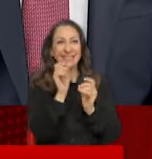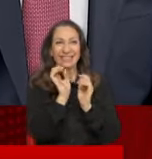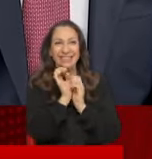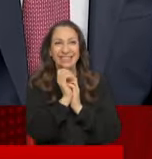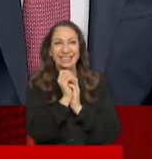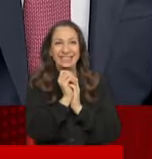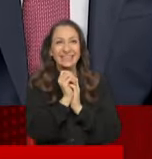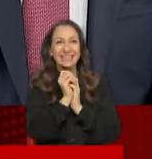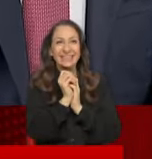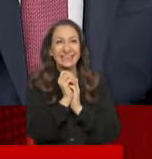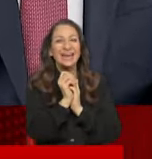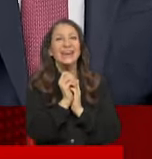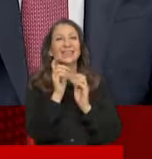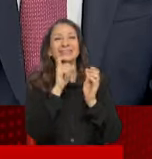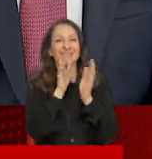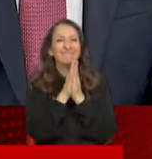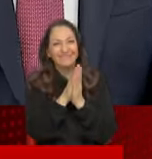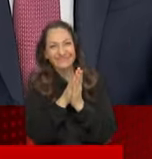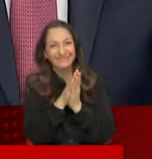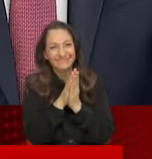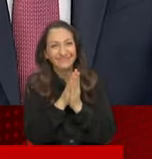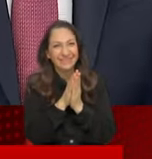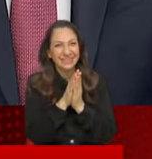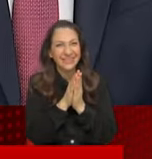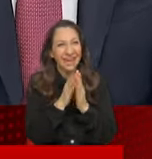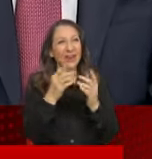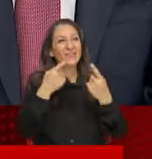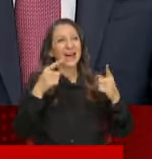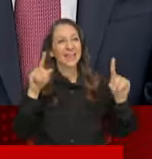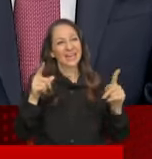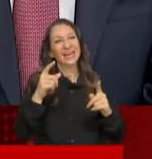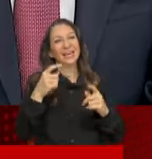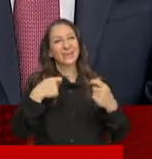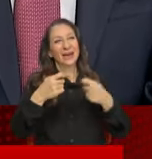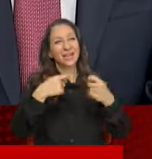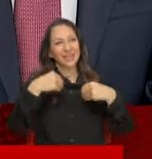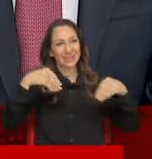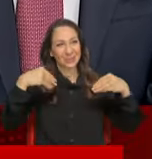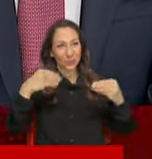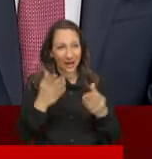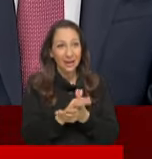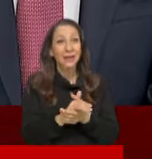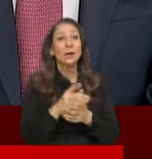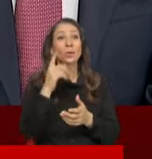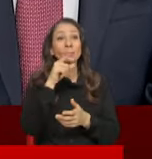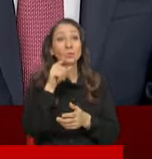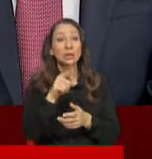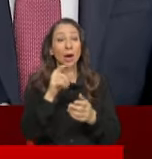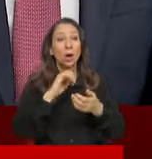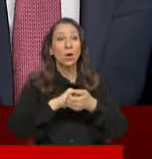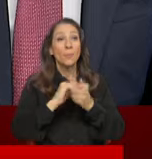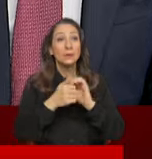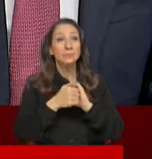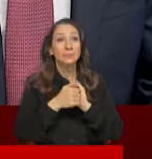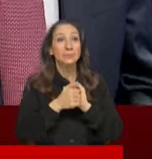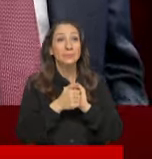bir söyleyeyim Evet girmesin Evet yani neyse çeşitli kuruluşlara satıyorlar diyelim şey oldu Eee dolayısıyla bir kooperatif